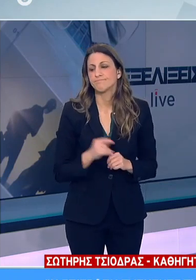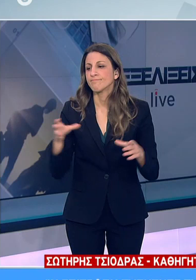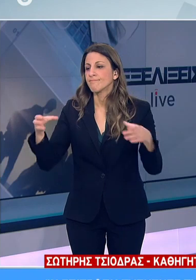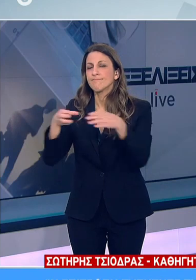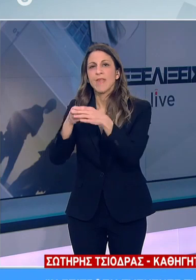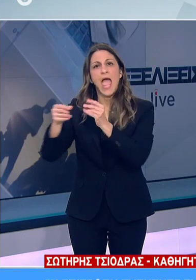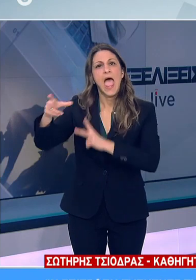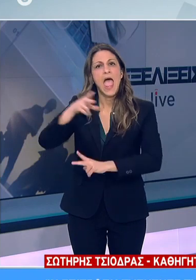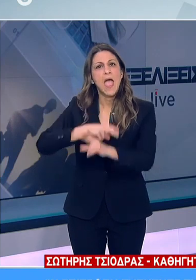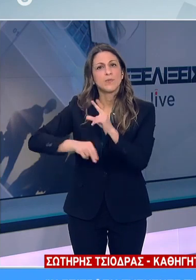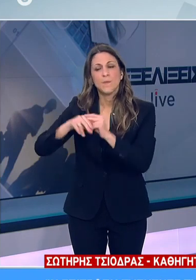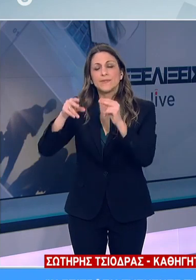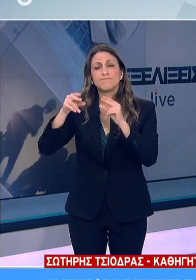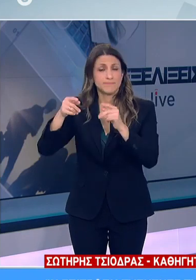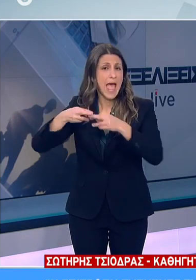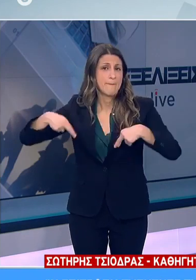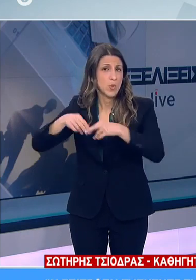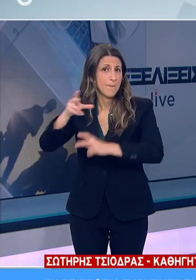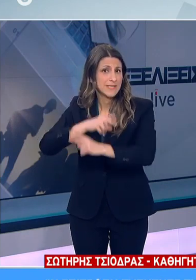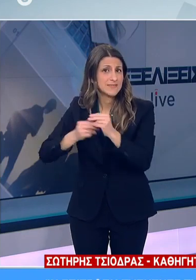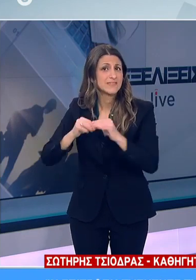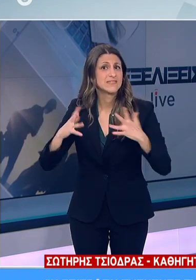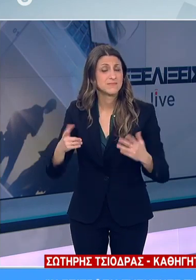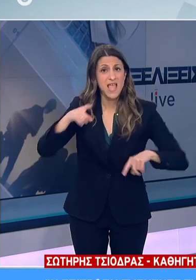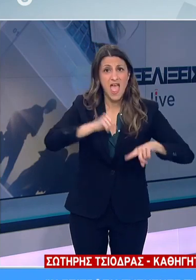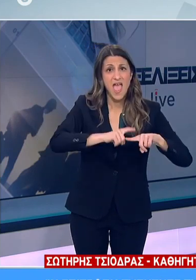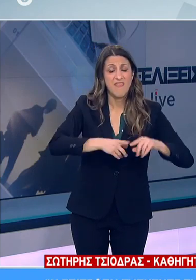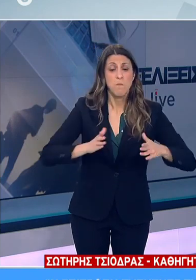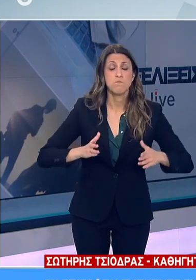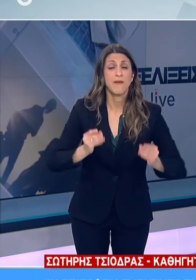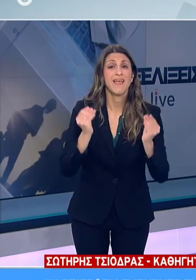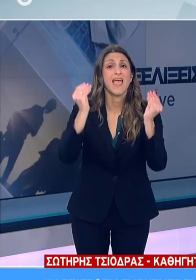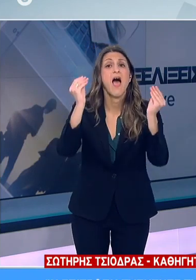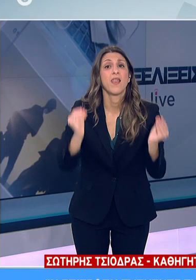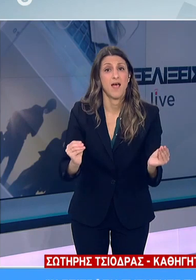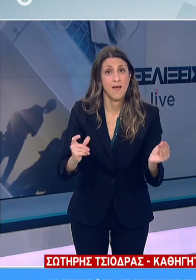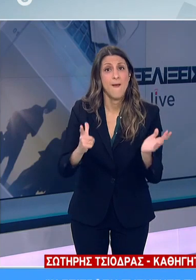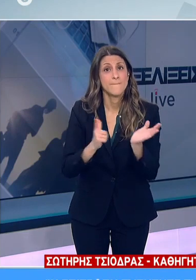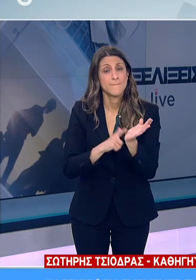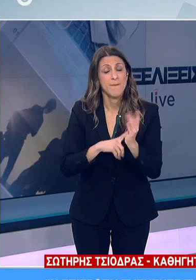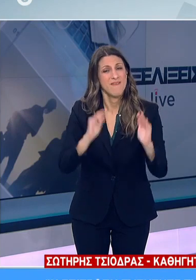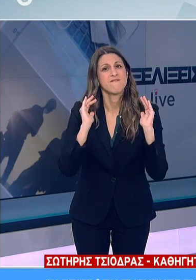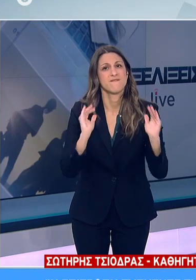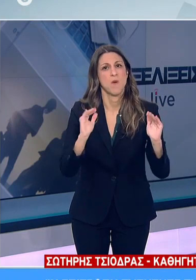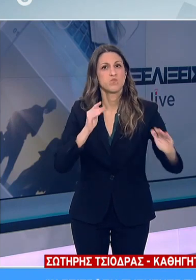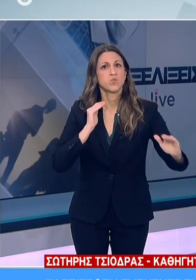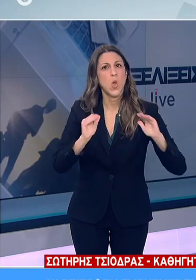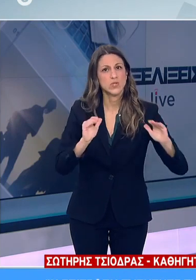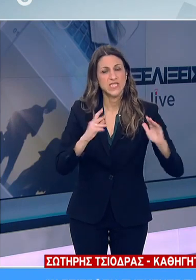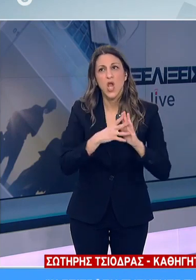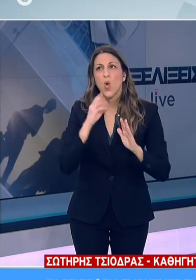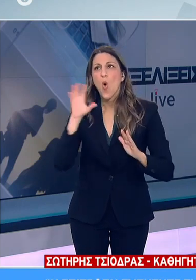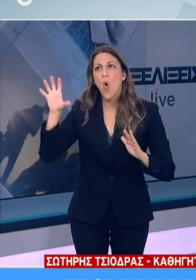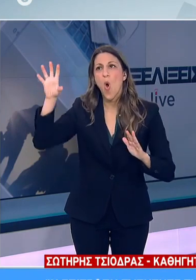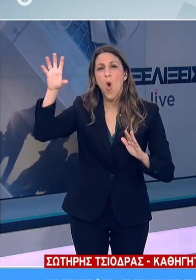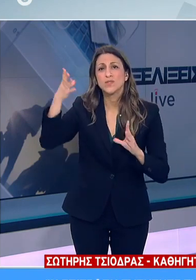οδηγηθούμε σε παρόμοιες καταστάσεις με αυτές που έζησαν άλλες χώρες και να χρησιμοποιήσουμε αξιόπιστες δοκιμασίες αντισωμάτων για επιδημιολογικούς σκοπούς. Ο